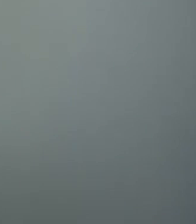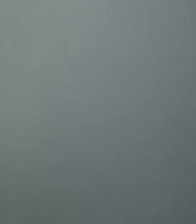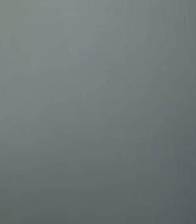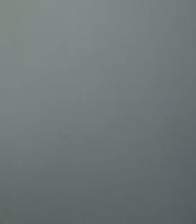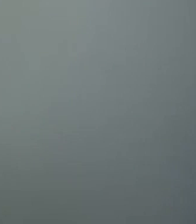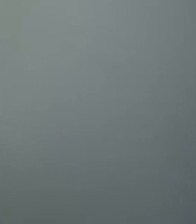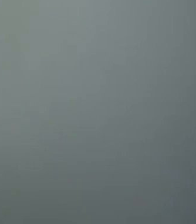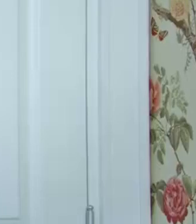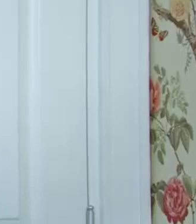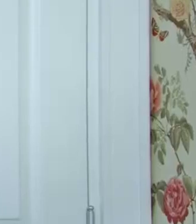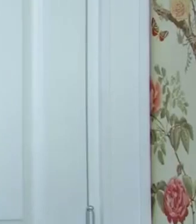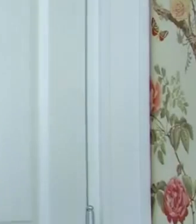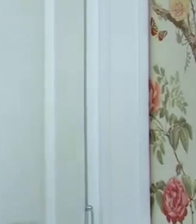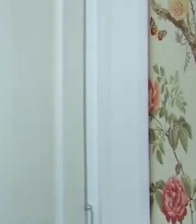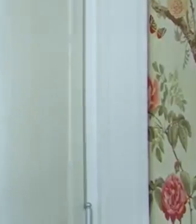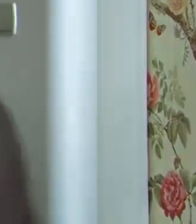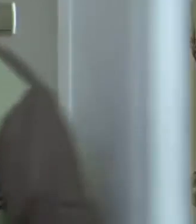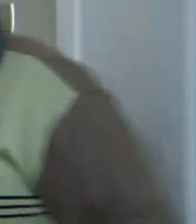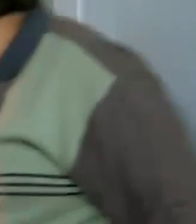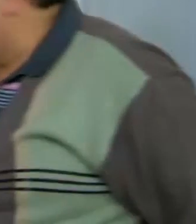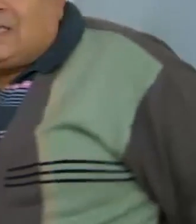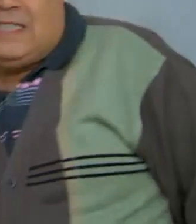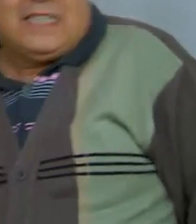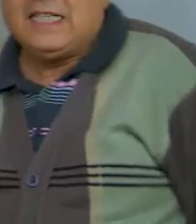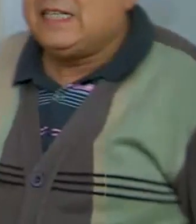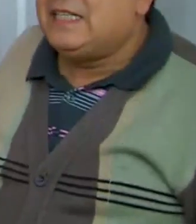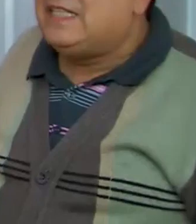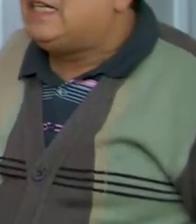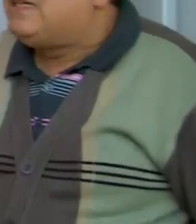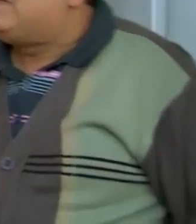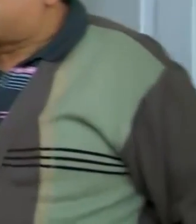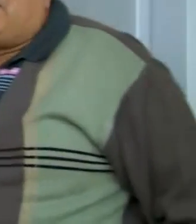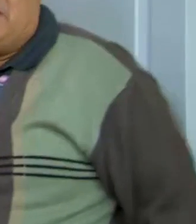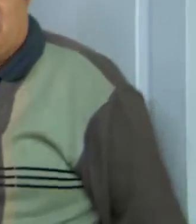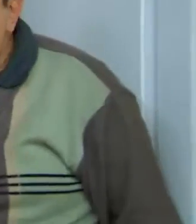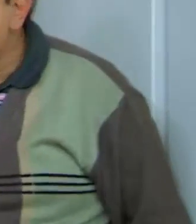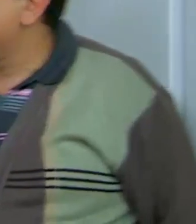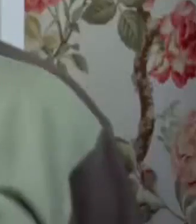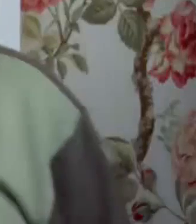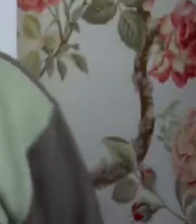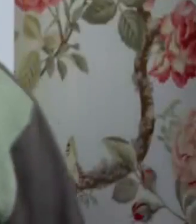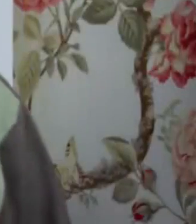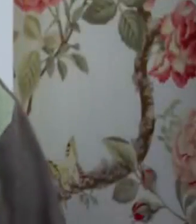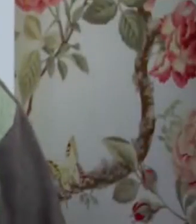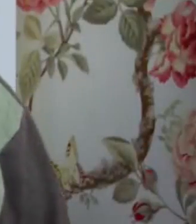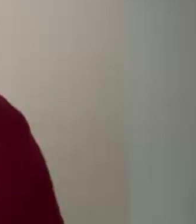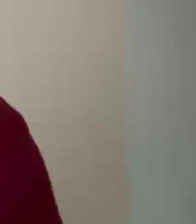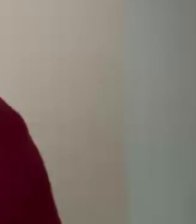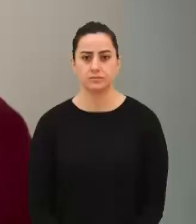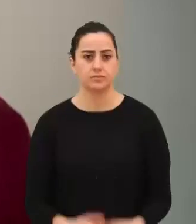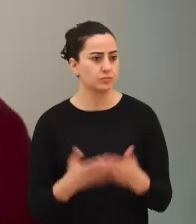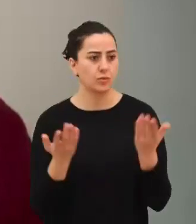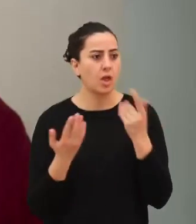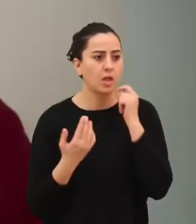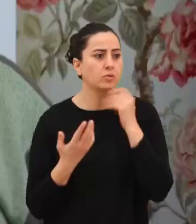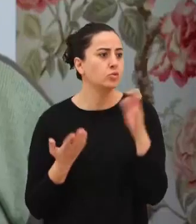Tornavida ile açtı kapıyı. Kemal içeri daldı, etrafa bakınıyor. Buyurun efendim. Bu